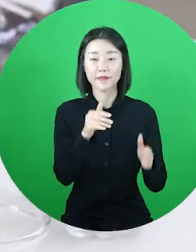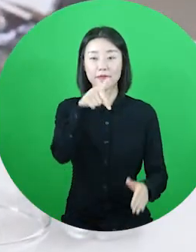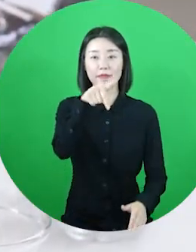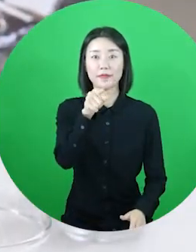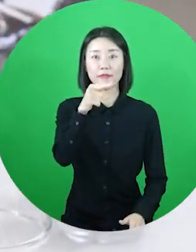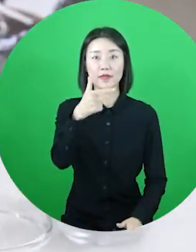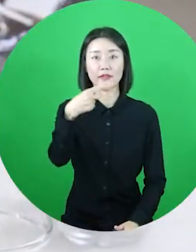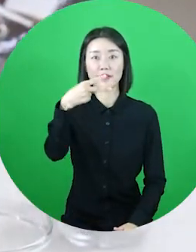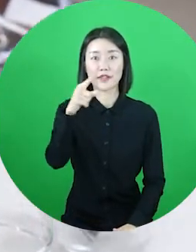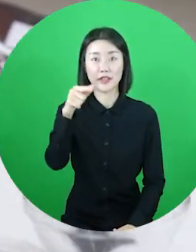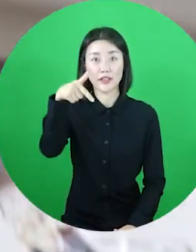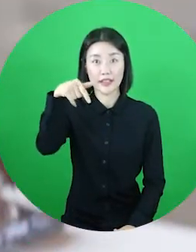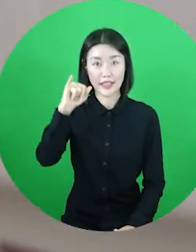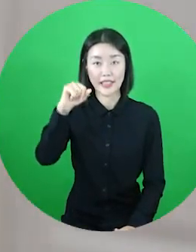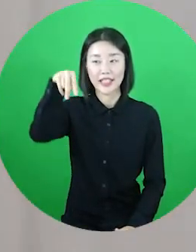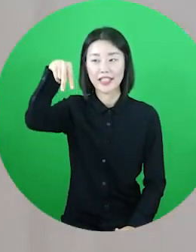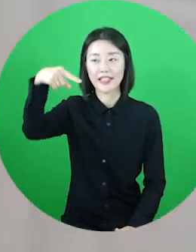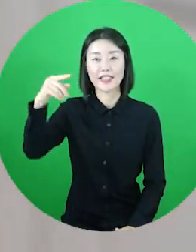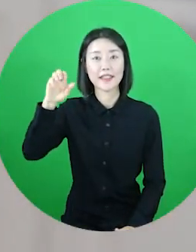건더기 스프,